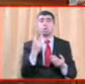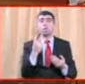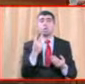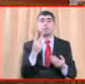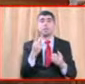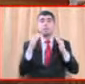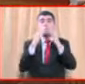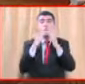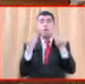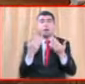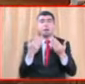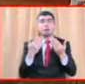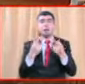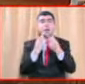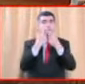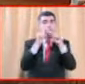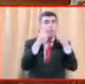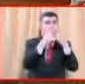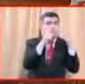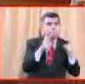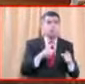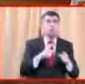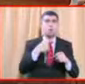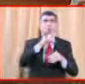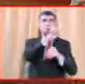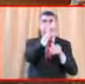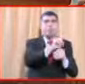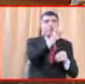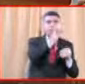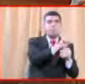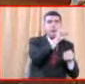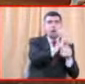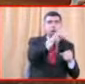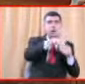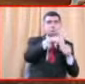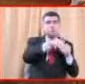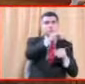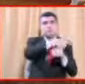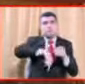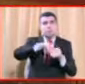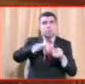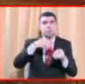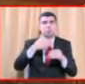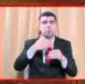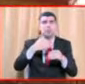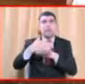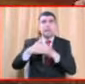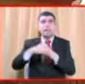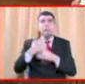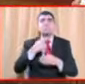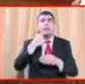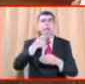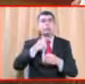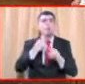مسكن موزعة على الدريوش وبن طيب ومهاجير ووردانة وأجر ماوس